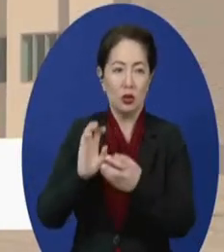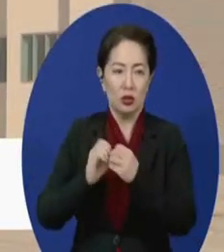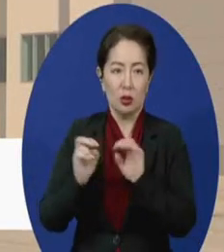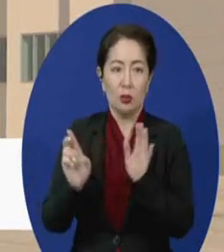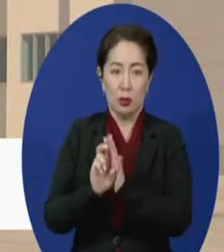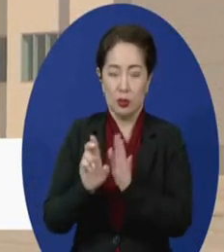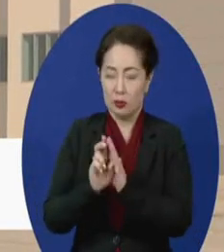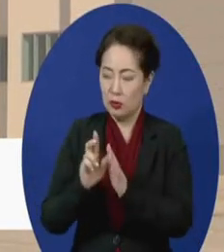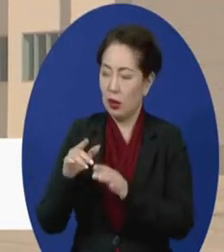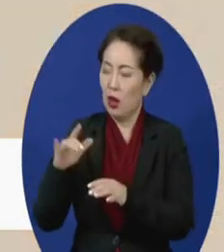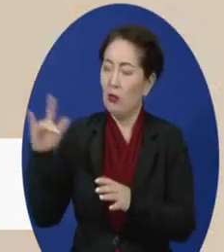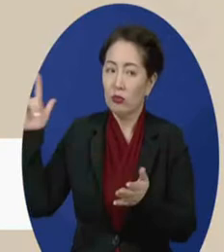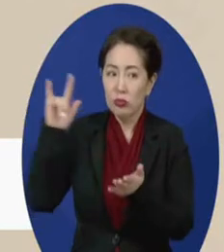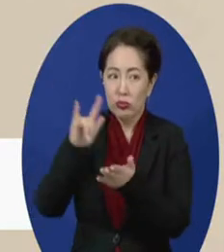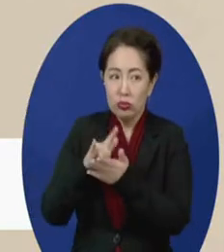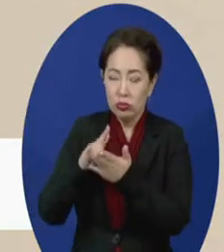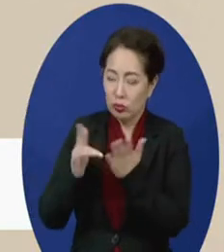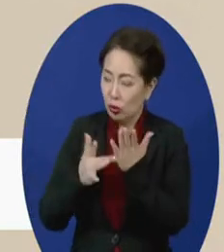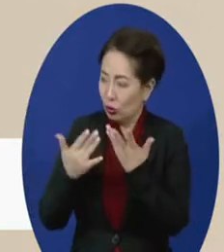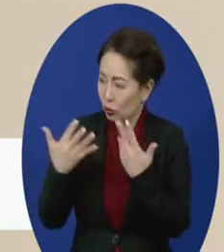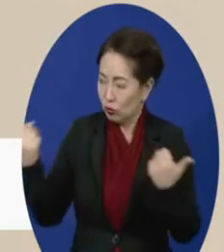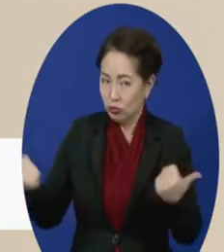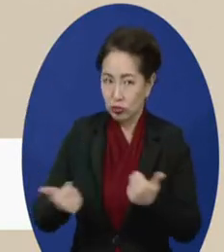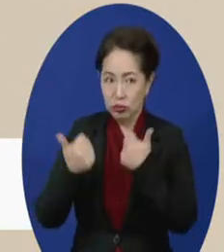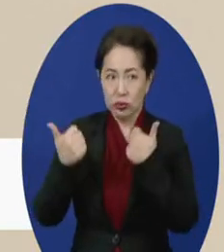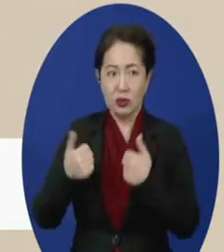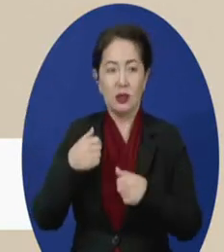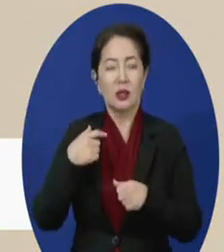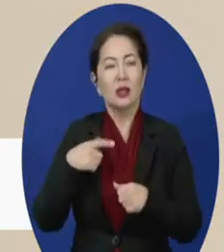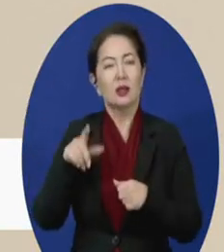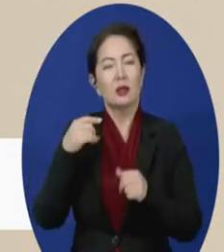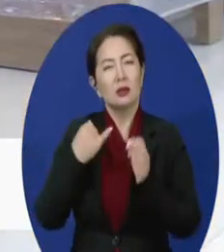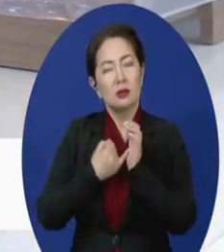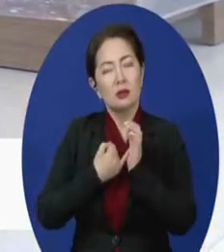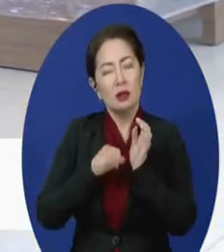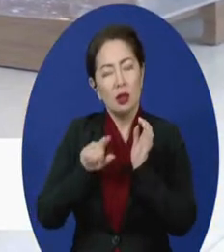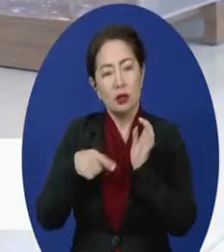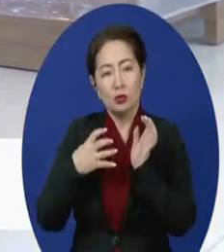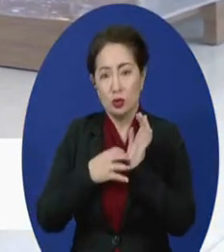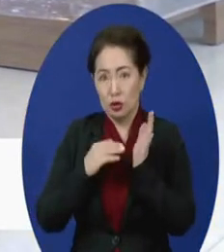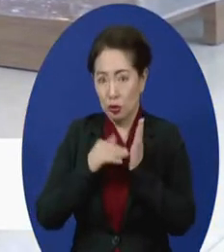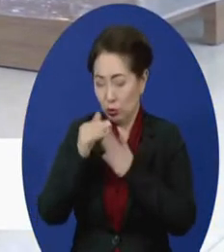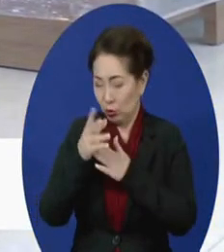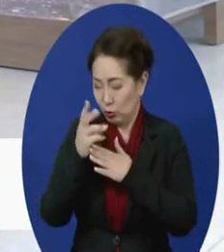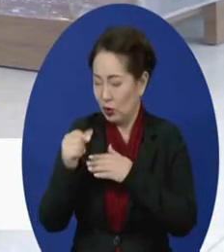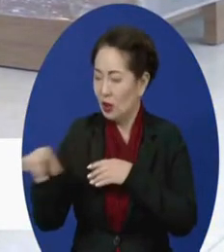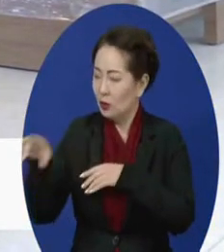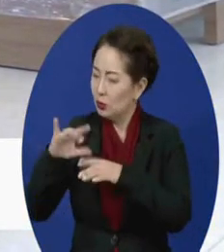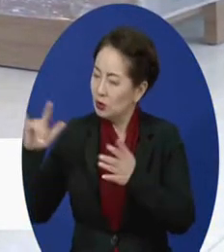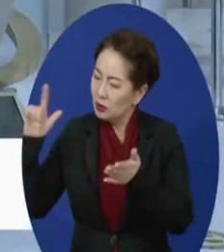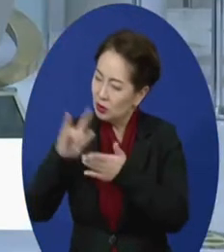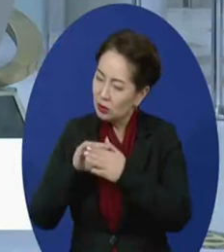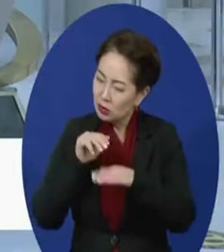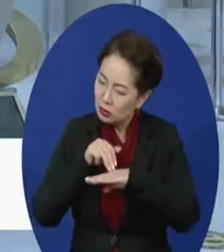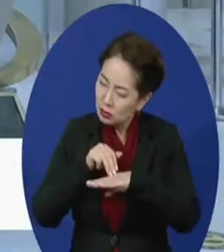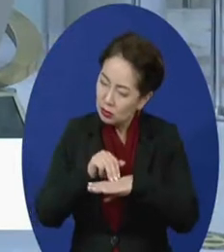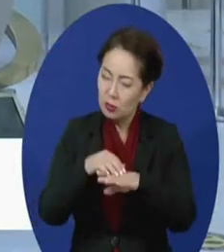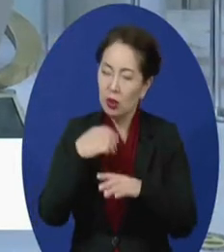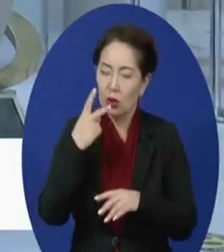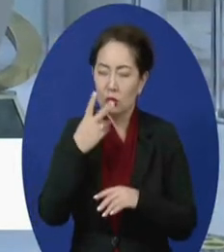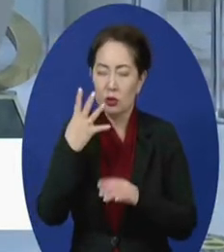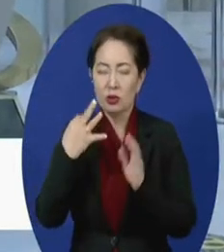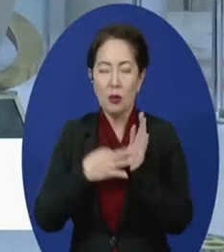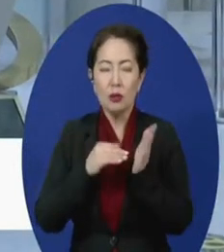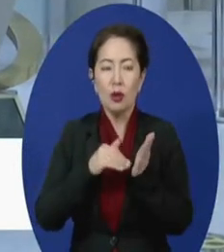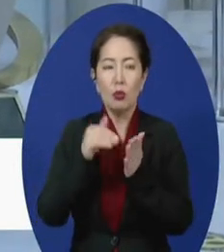боломжтой. Агаарын тээврийн компани болон шаардлагатай тоног төхөөрөмжийг зөвөрлөхөд 6.9 тэрбум төгрөг, нислэгийн үйл ажиллагааг сэргээн тогтворжуулахад 248